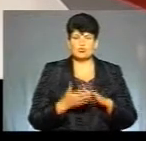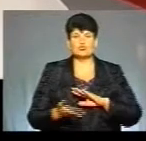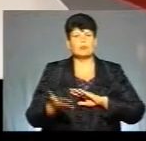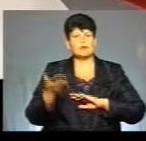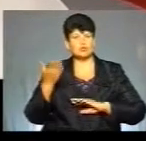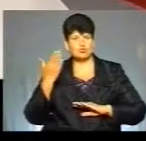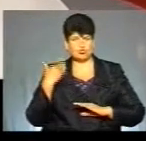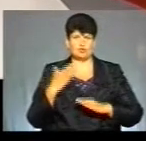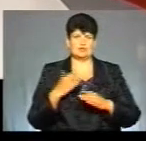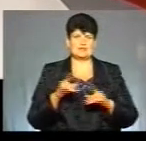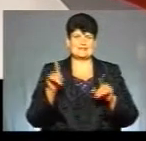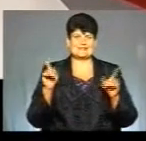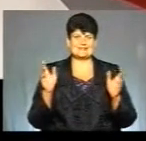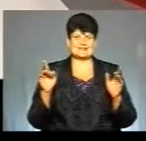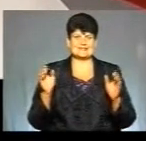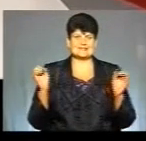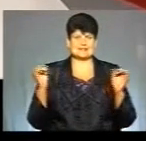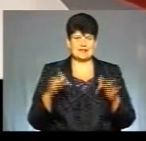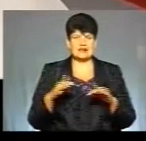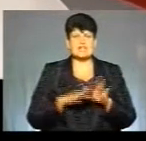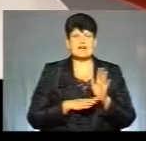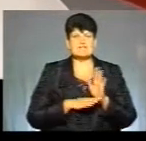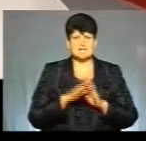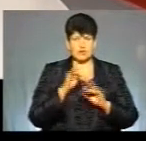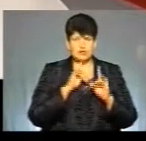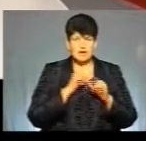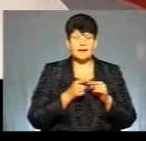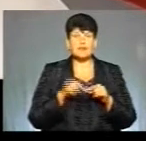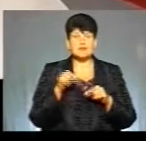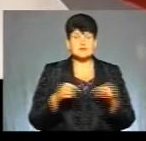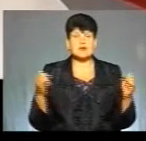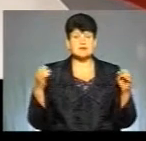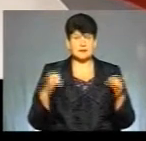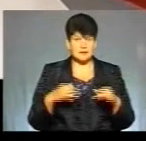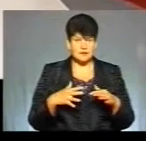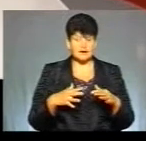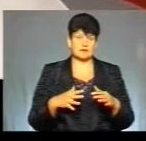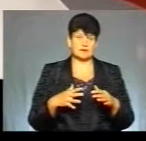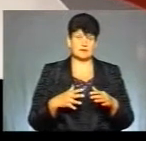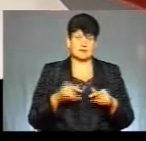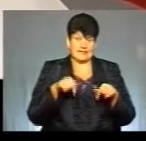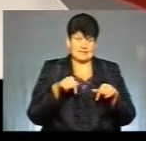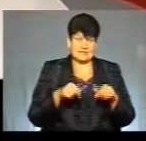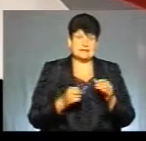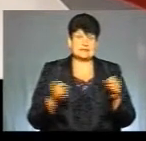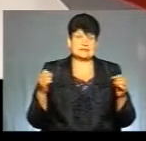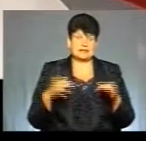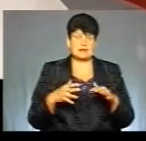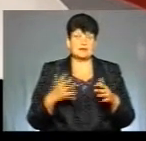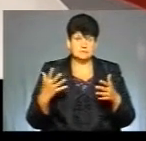скликання Верховної Ради, ну, але, на жаль, лише це скликання спромоглося зняти недоторканність. Так,